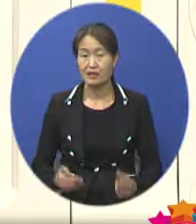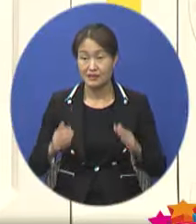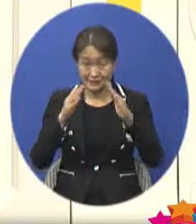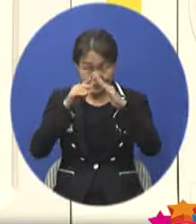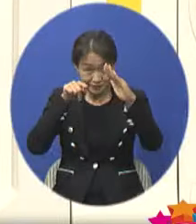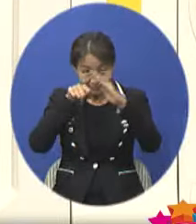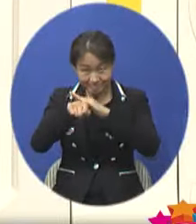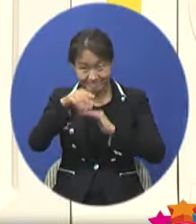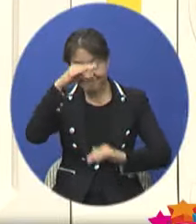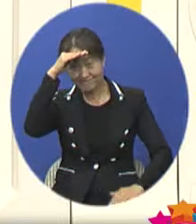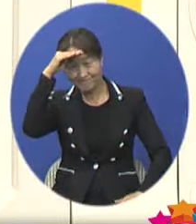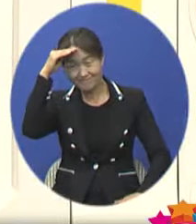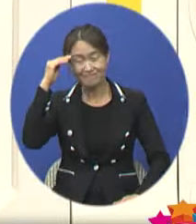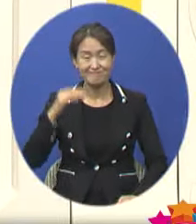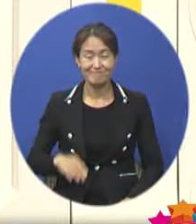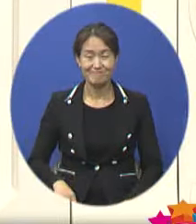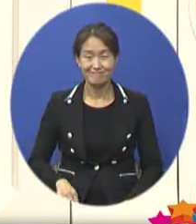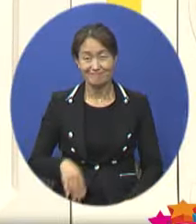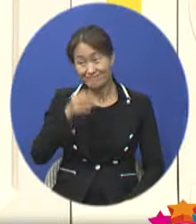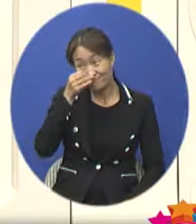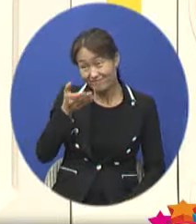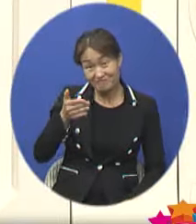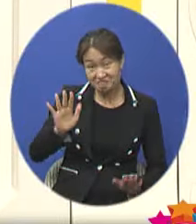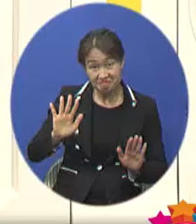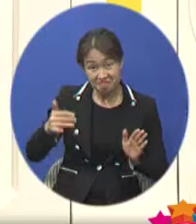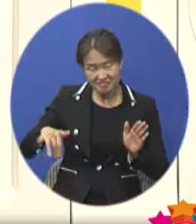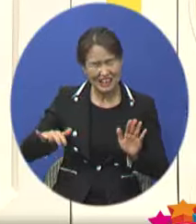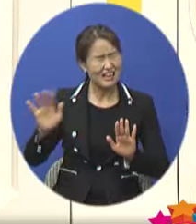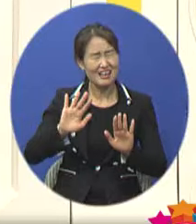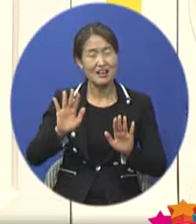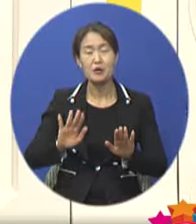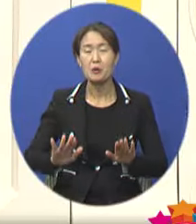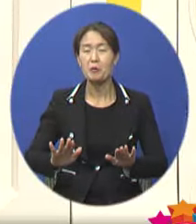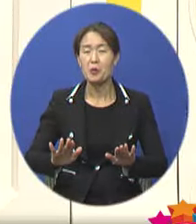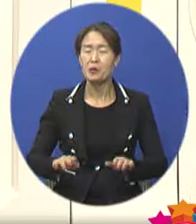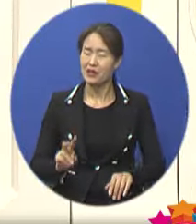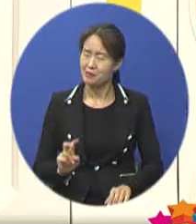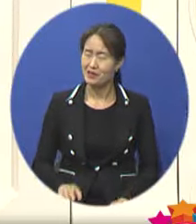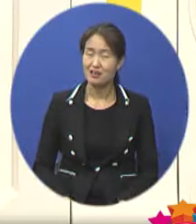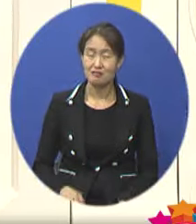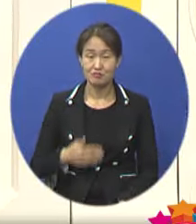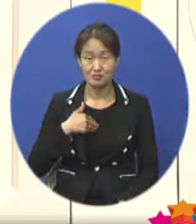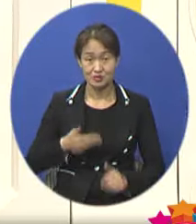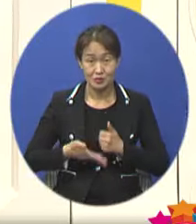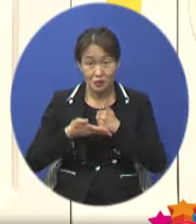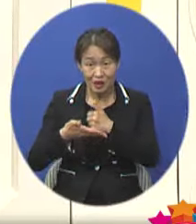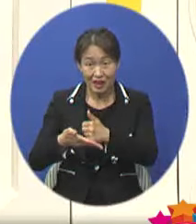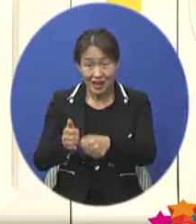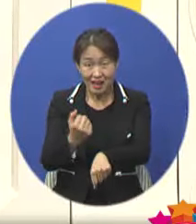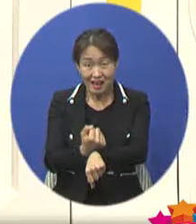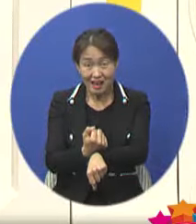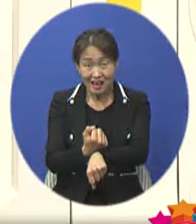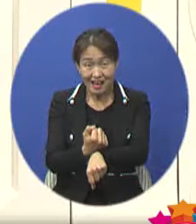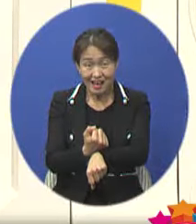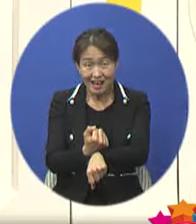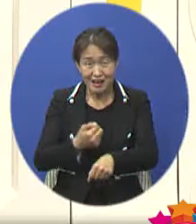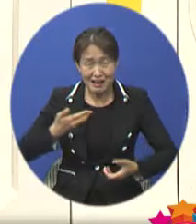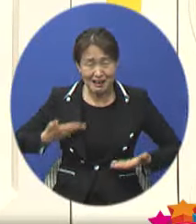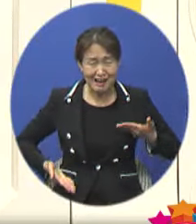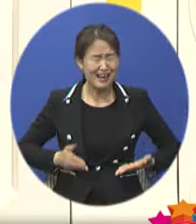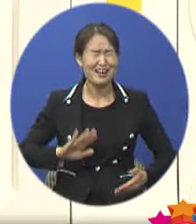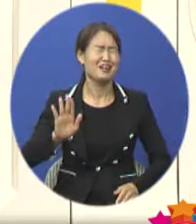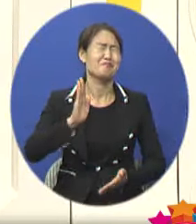하셨어요? 아, 집들이 안 했고요. 이제 이번 주간에 해요. 예, 예. 그럼 우리는 네. 초대하려니까 안 하려니까? 가야 되는데.